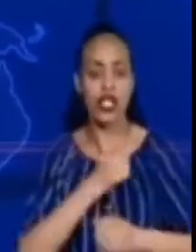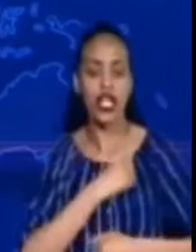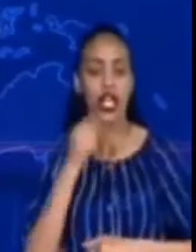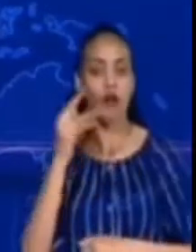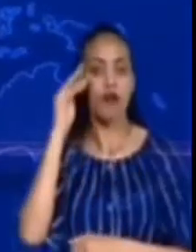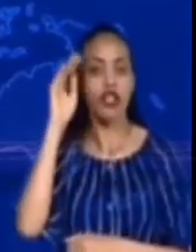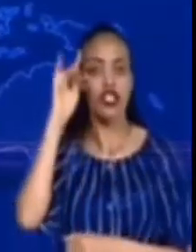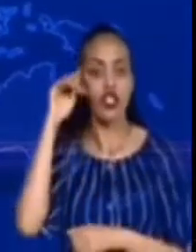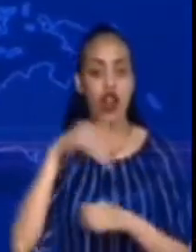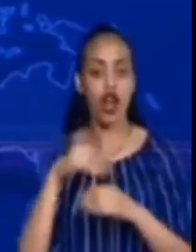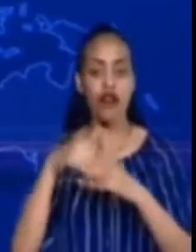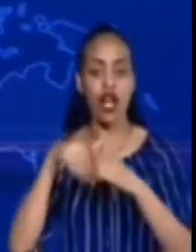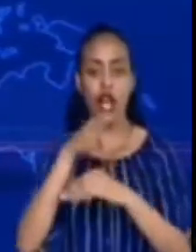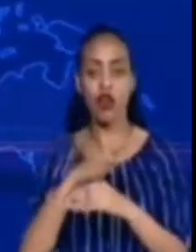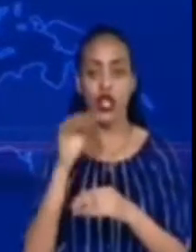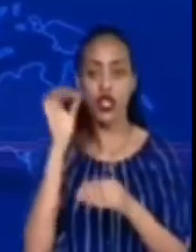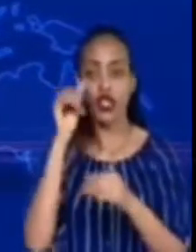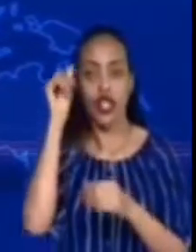ደግሞ አለው